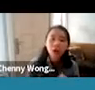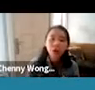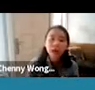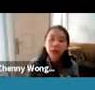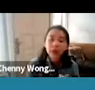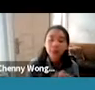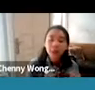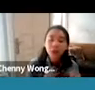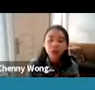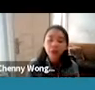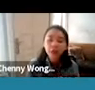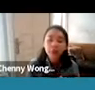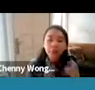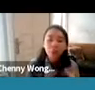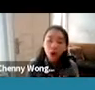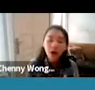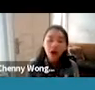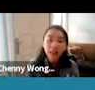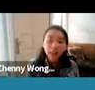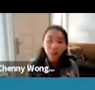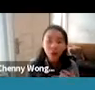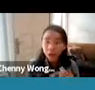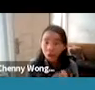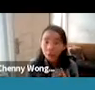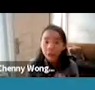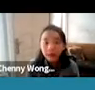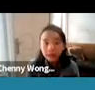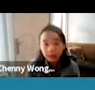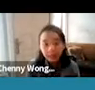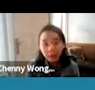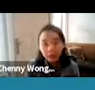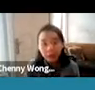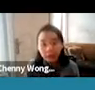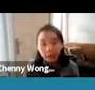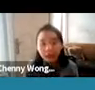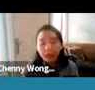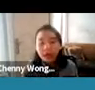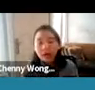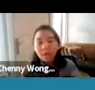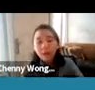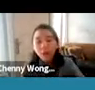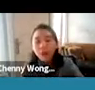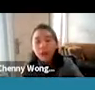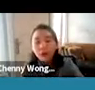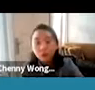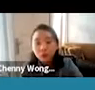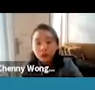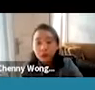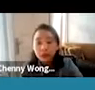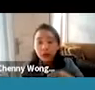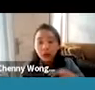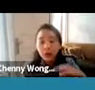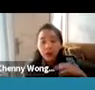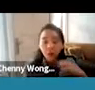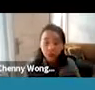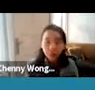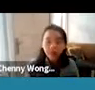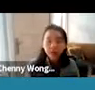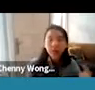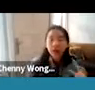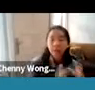perlindungan hak konsumen dengan keberlanjutan dan pemenuhan hak atas lingkungan hidup yang baik dan sehat itu sendiri Karena perlindungan hak konsumen dari